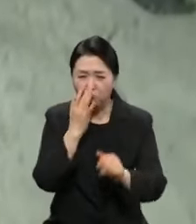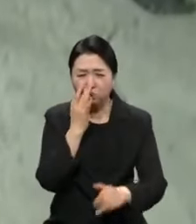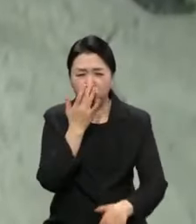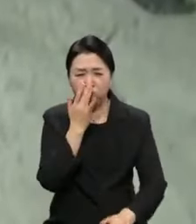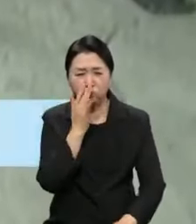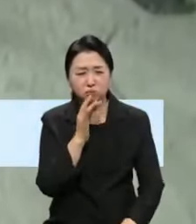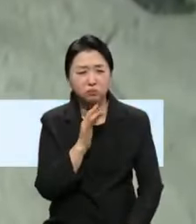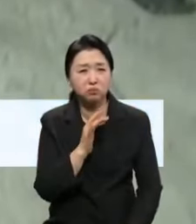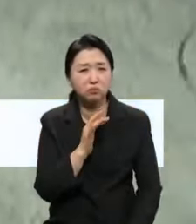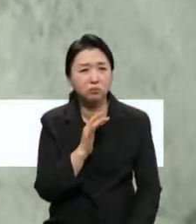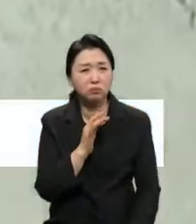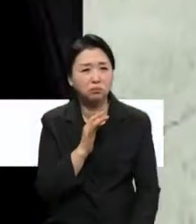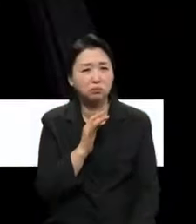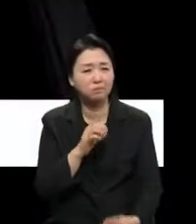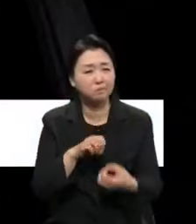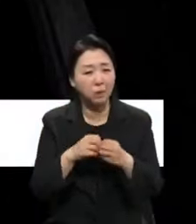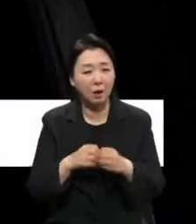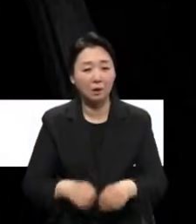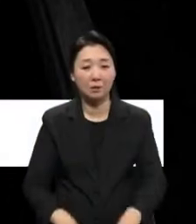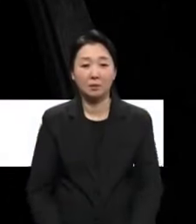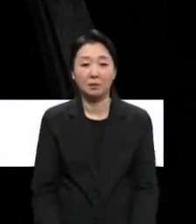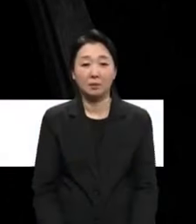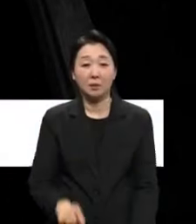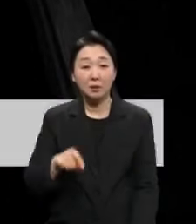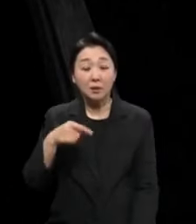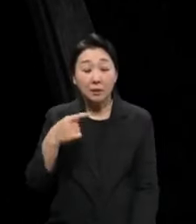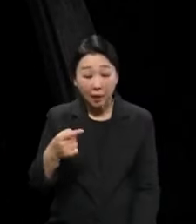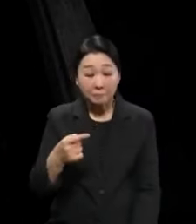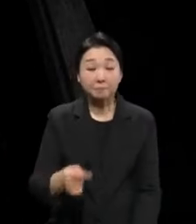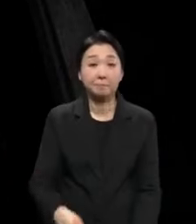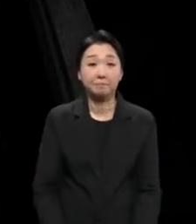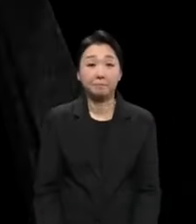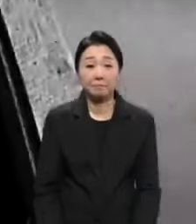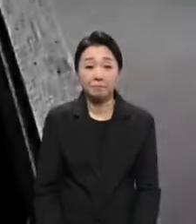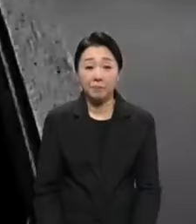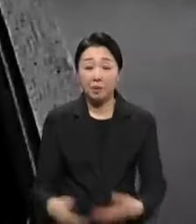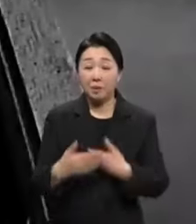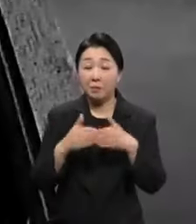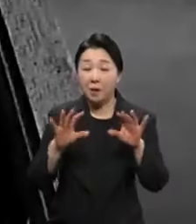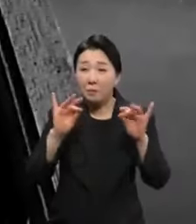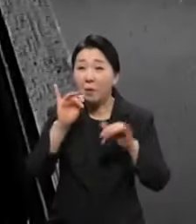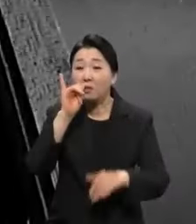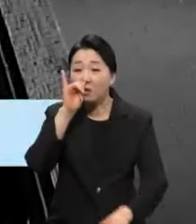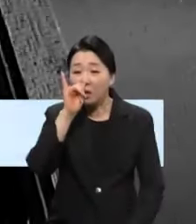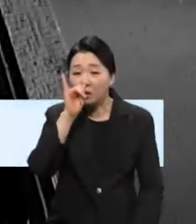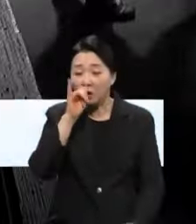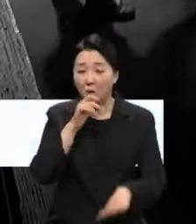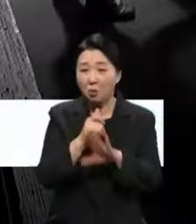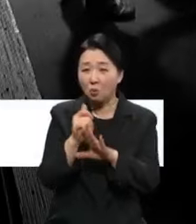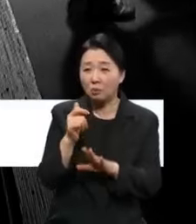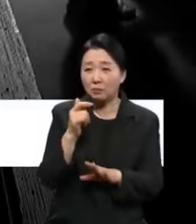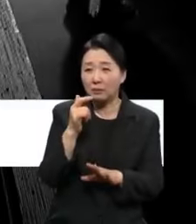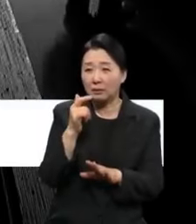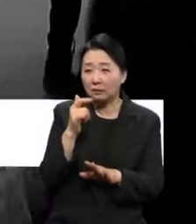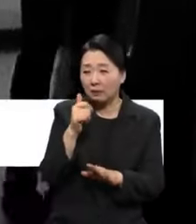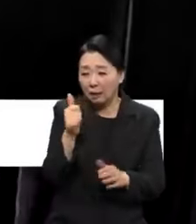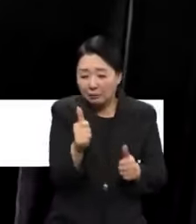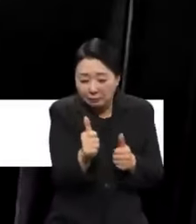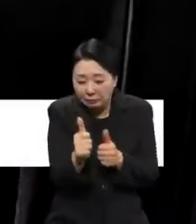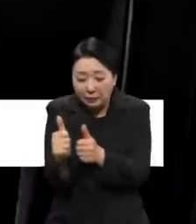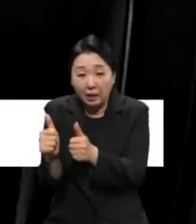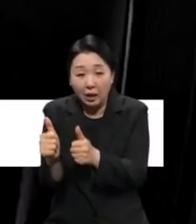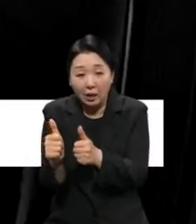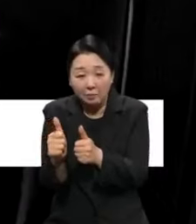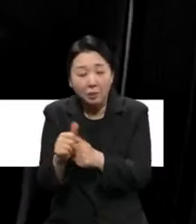반복합니다. 그 뒤엔 투숙한 방에 먼지가 있다며 민 씨를 따라다니기 시작합니다. 먼저 가